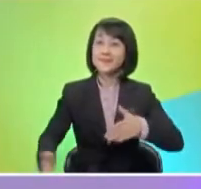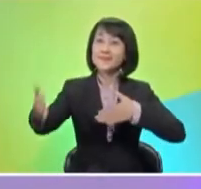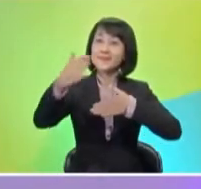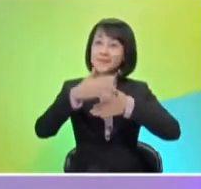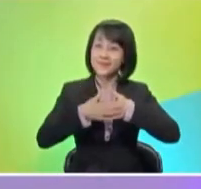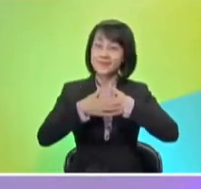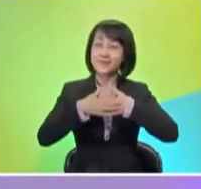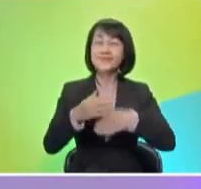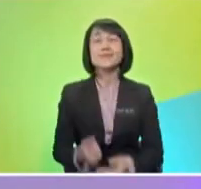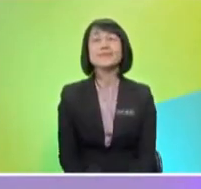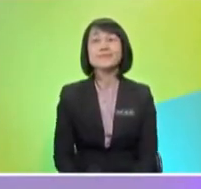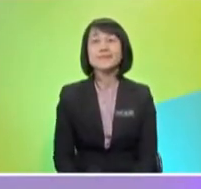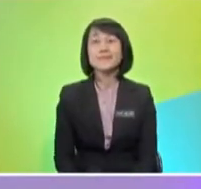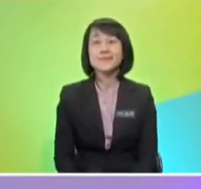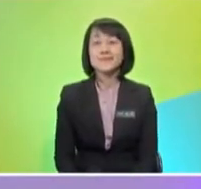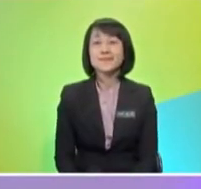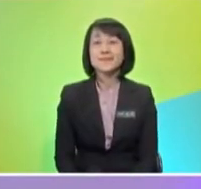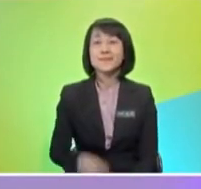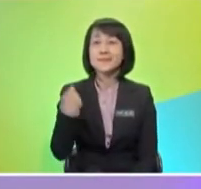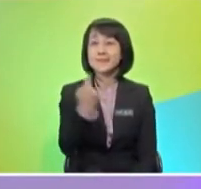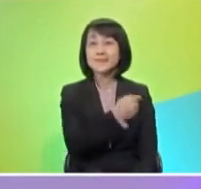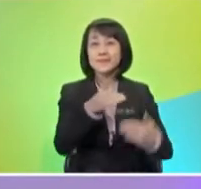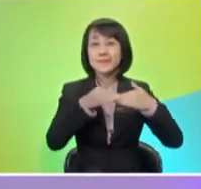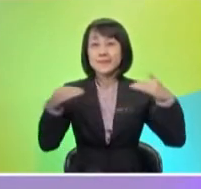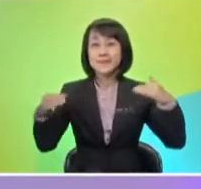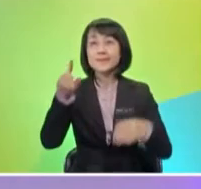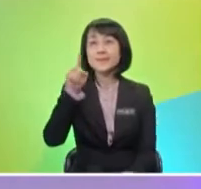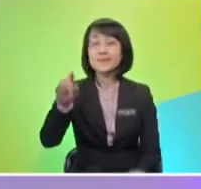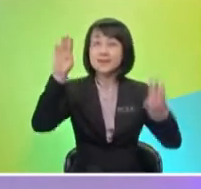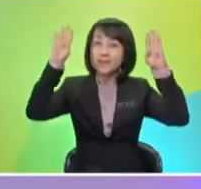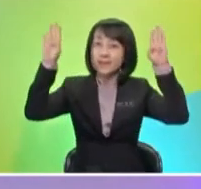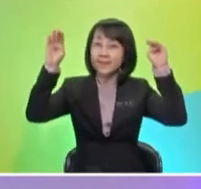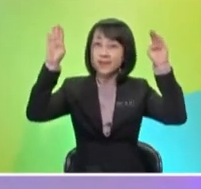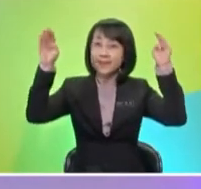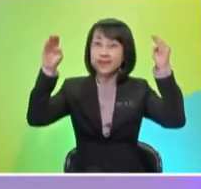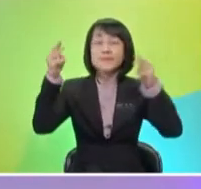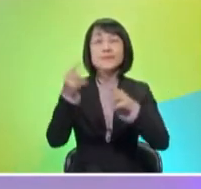hari ini kita dalam tahap 1 bagi mata pelajaran matematika